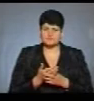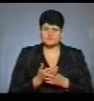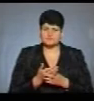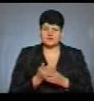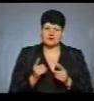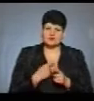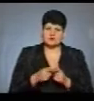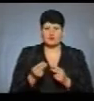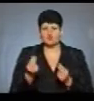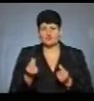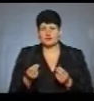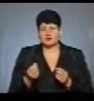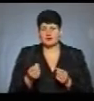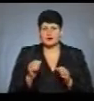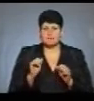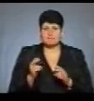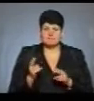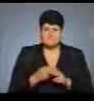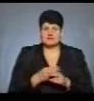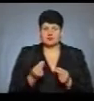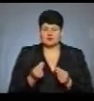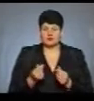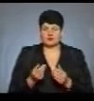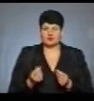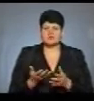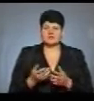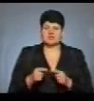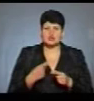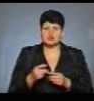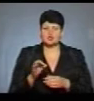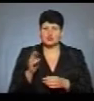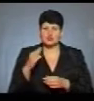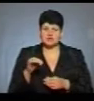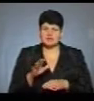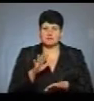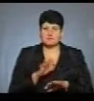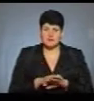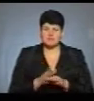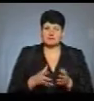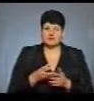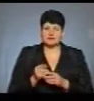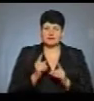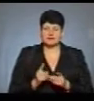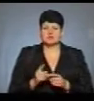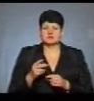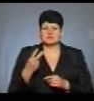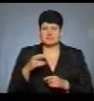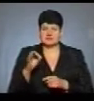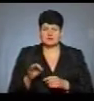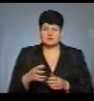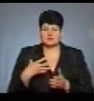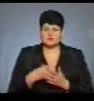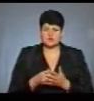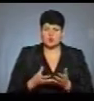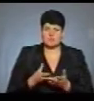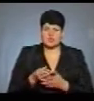чи в грошовій формі, безготівковій, грошовій формі через Ощадбанк, чи готівкою на руки, платити тільки 20% від свого